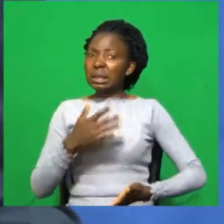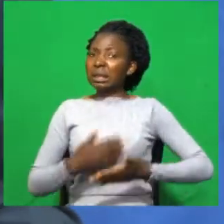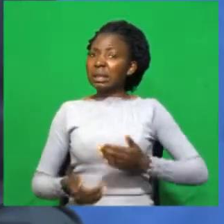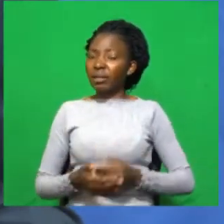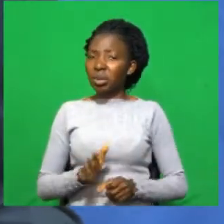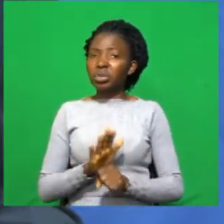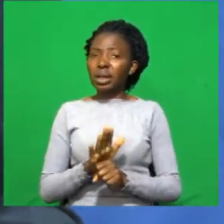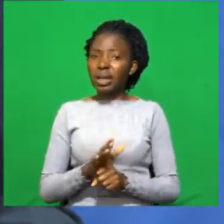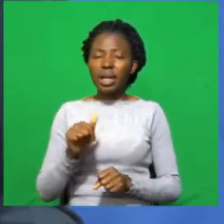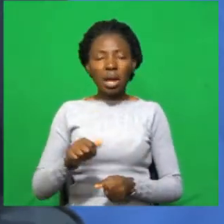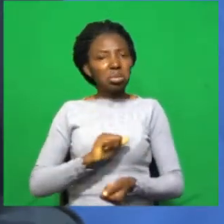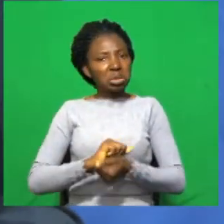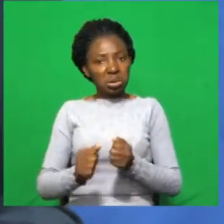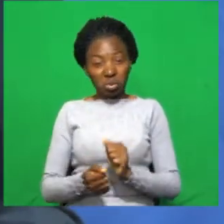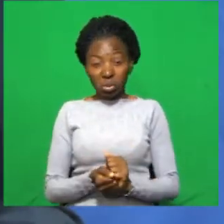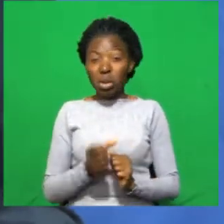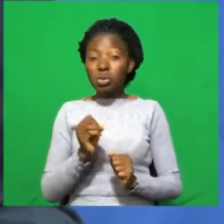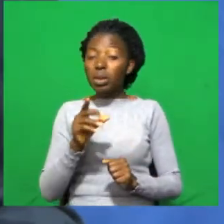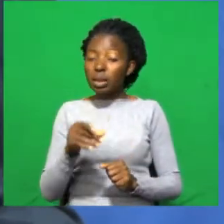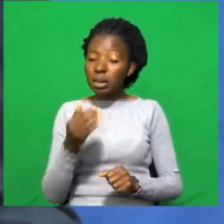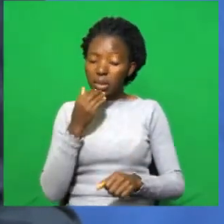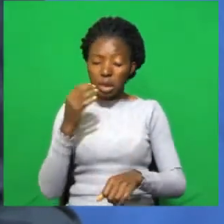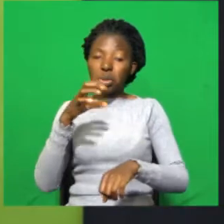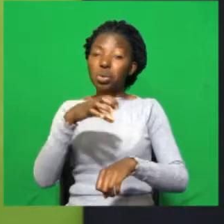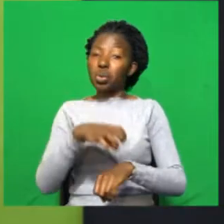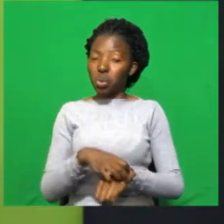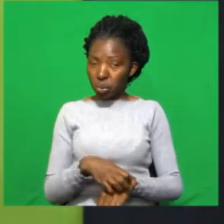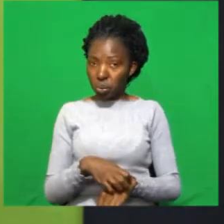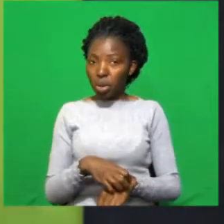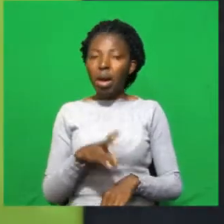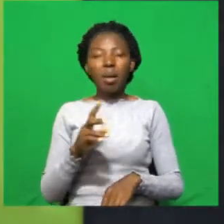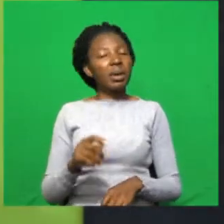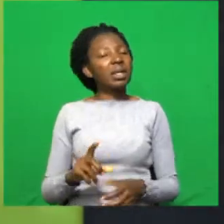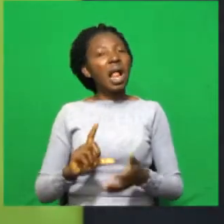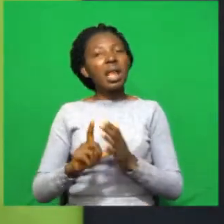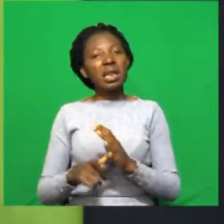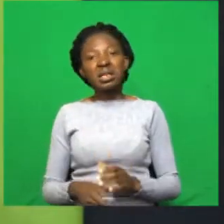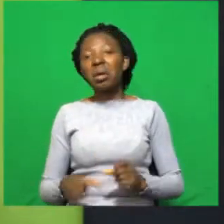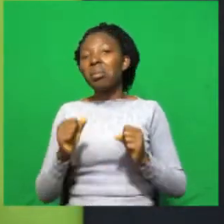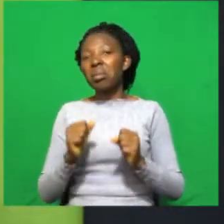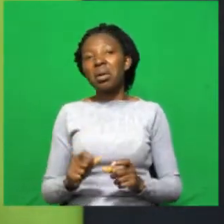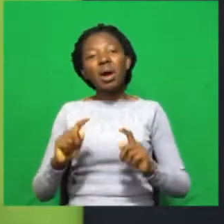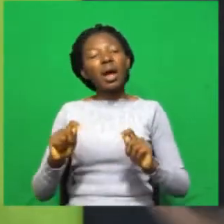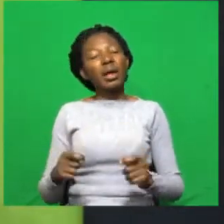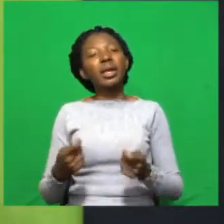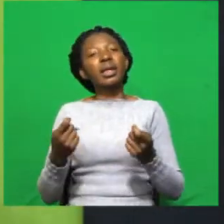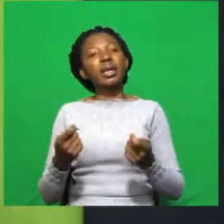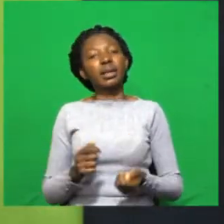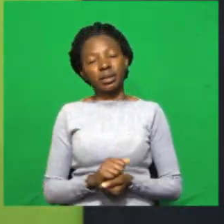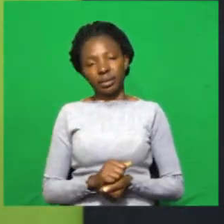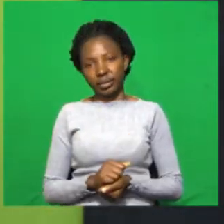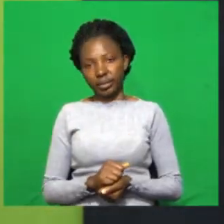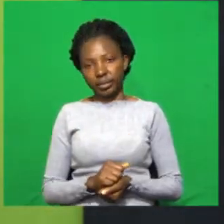yaparara ndoronda rakapotsa rauraya chechi but yakararama asi yakararama kuratidza kuti